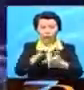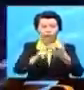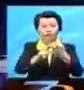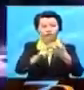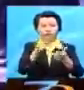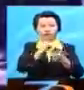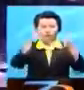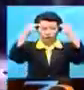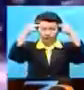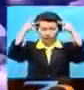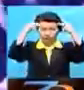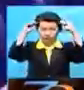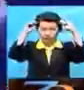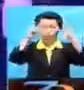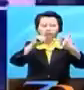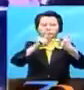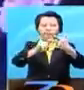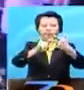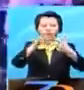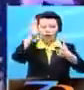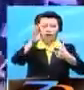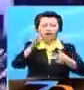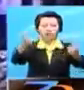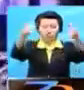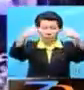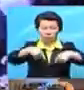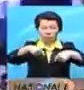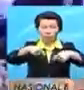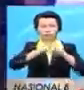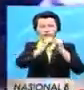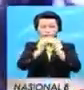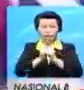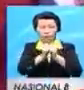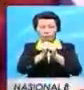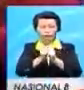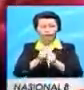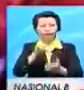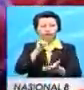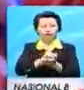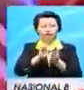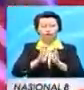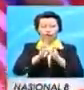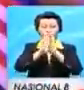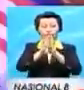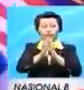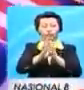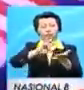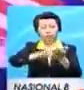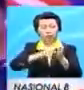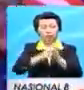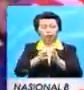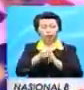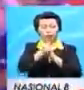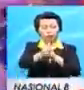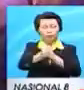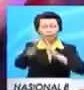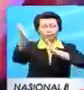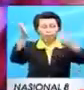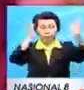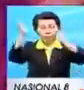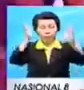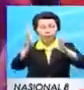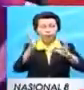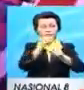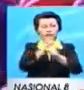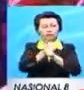dan Perdana Menteri akan ada hadir bersama kita. Itu membuktikan sekali lagi ya kepimpinan negara yang